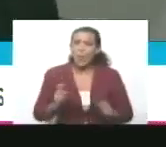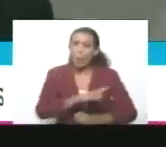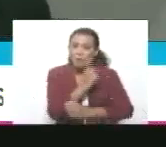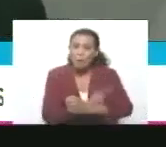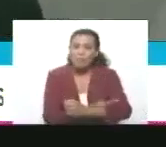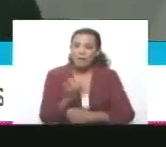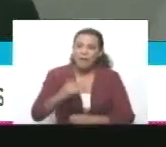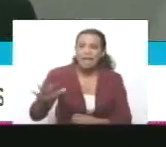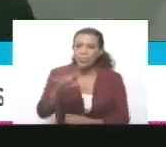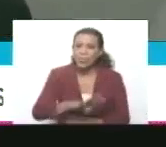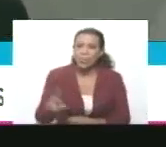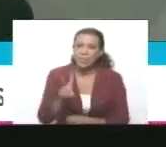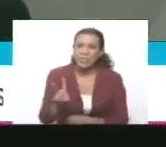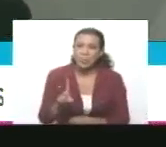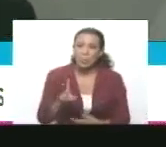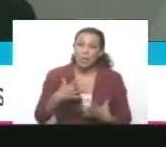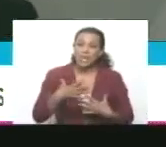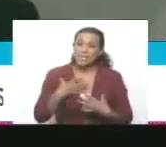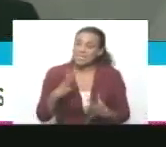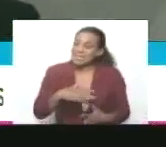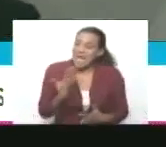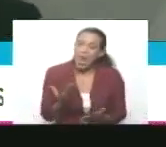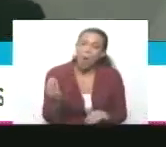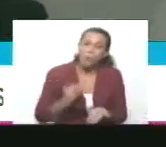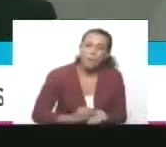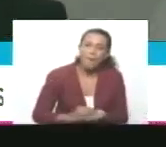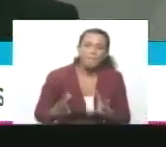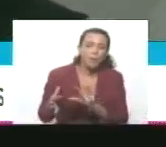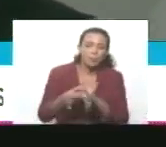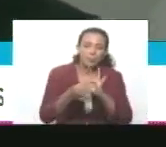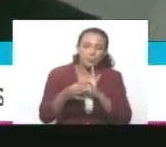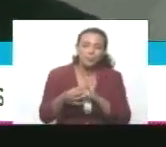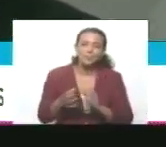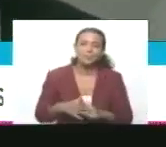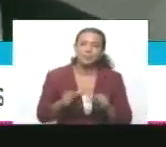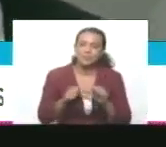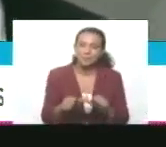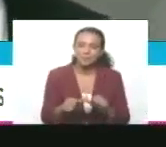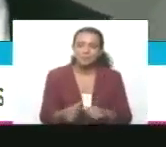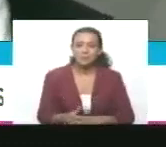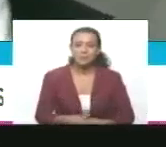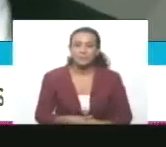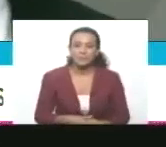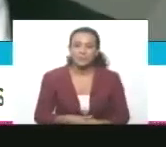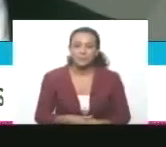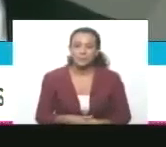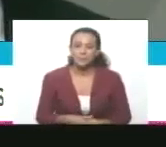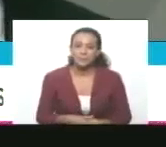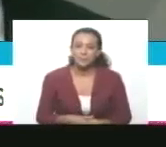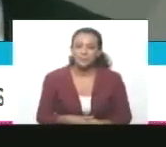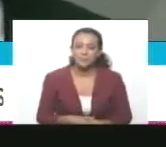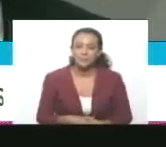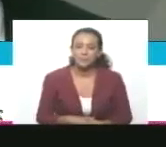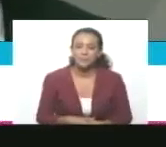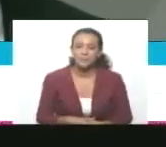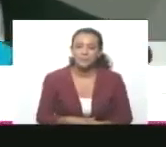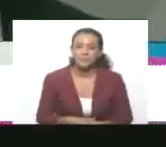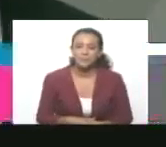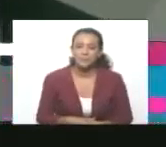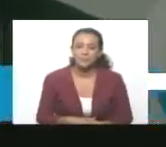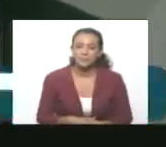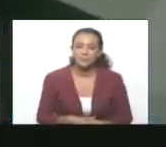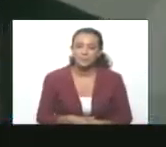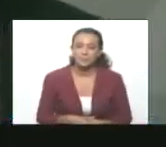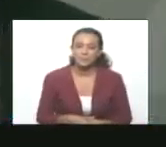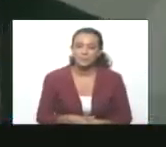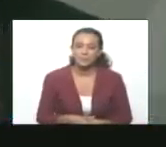regional y nosotros siempre queremos estar a su lado. Yani buradaki şu an tarım ürünleri, hatta önümüzdeki yıl biz bunu daha büyük, çok büyük